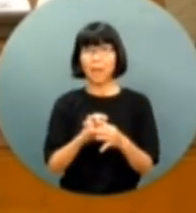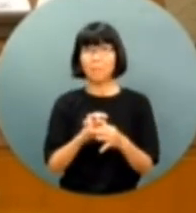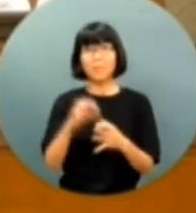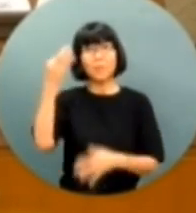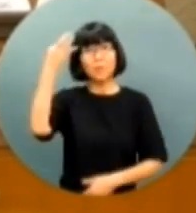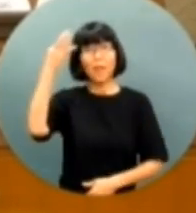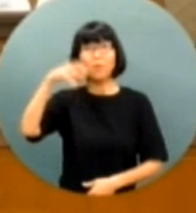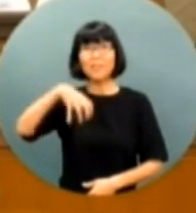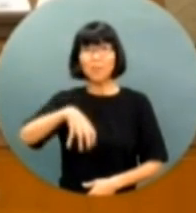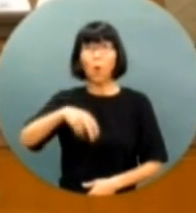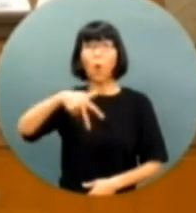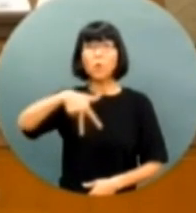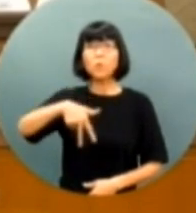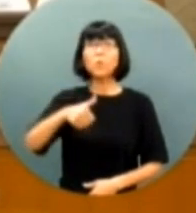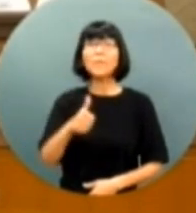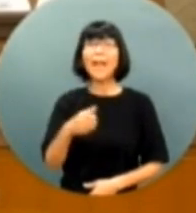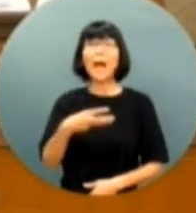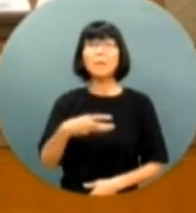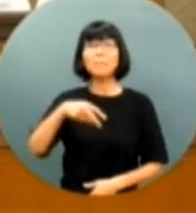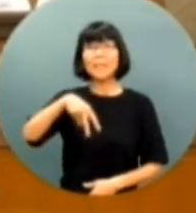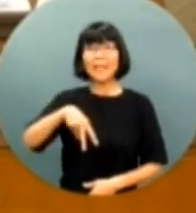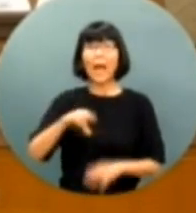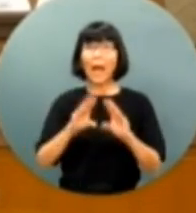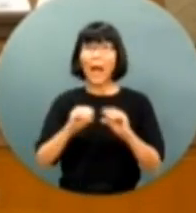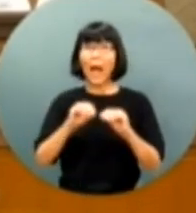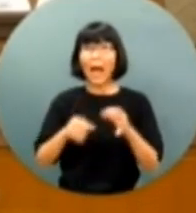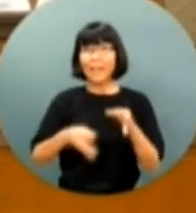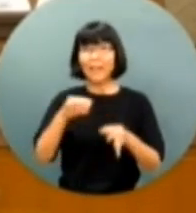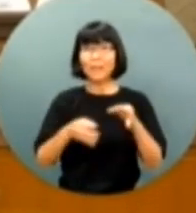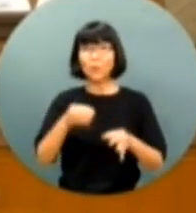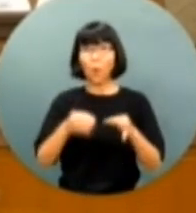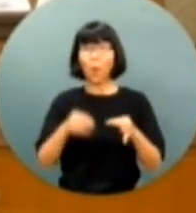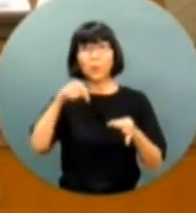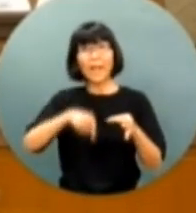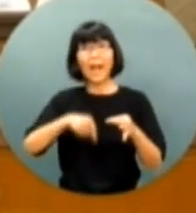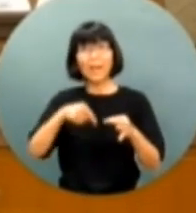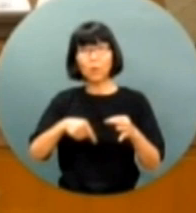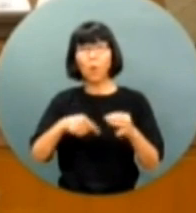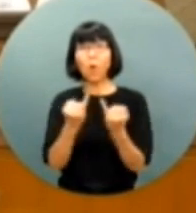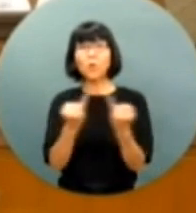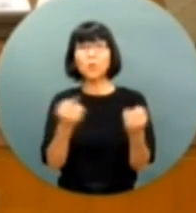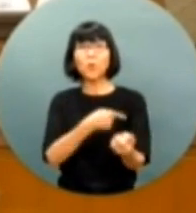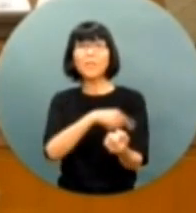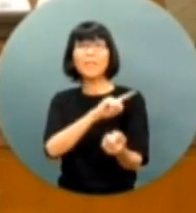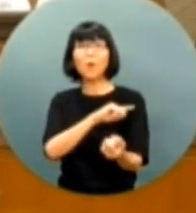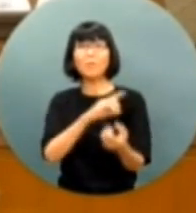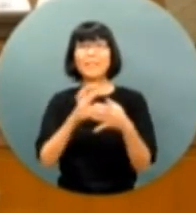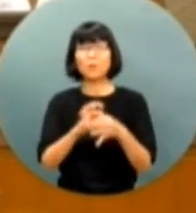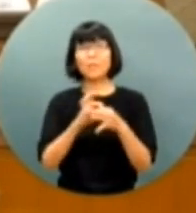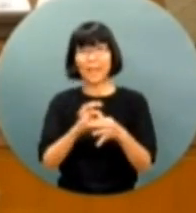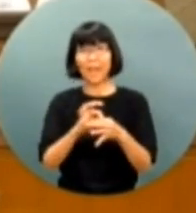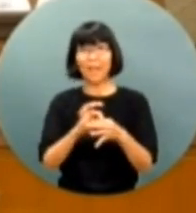豆の歌の歌詞の一節、女子力に関する事案が全国でも話題となっております。さて本題に入ります前